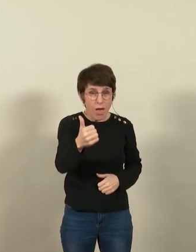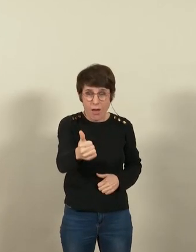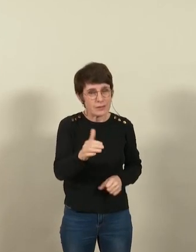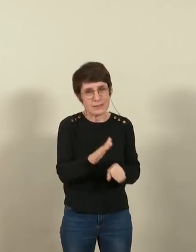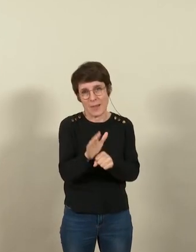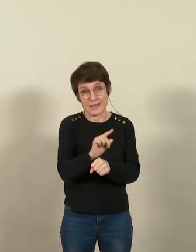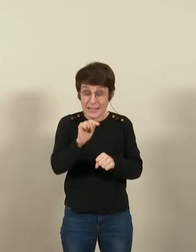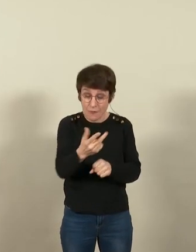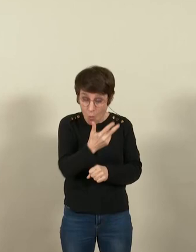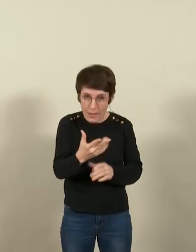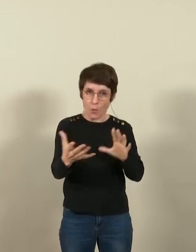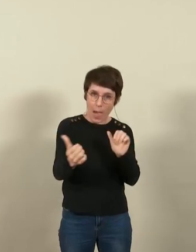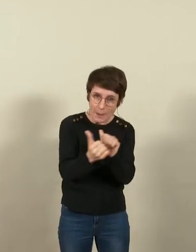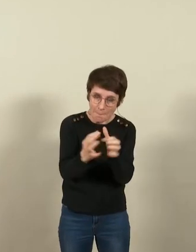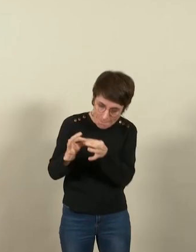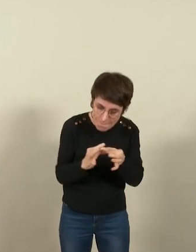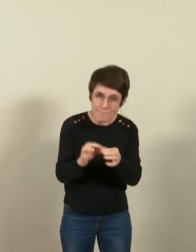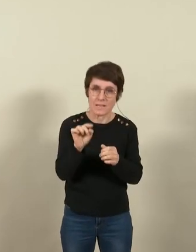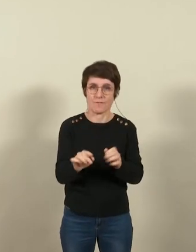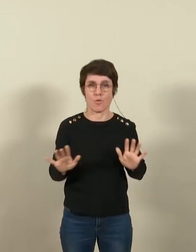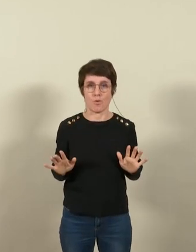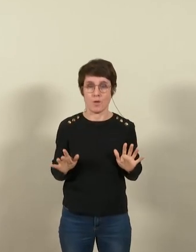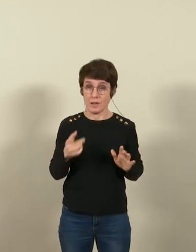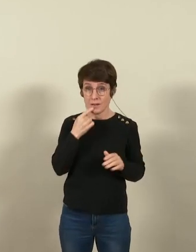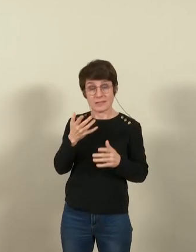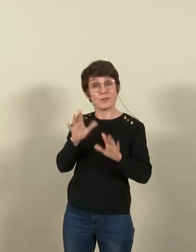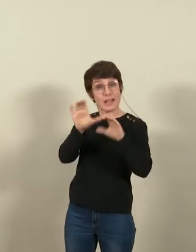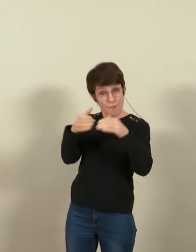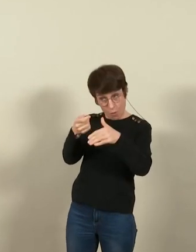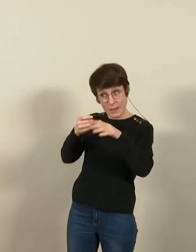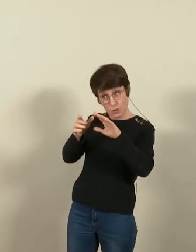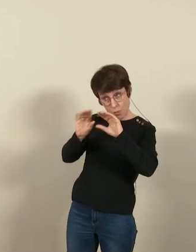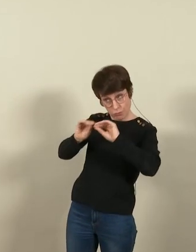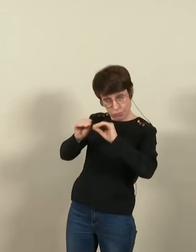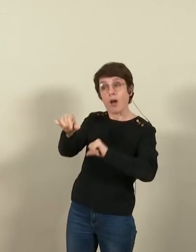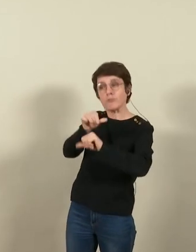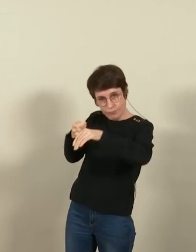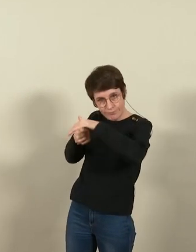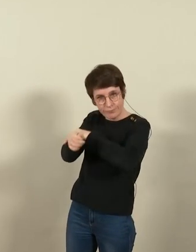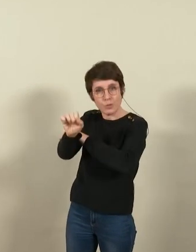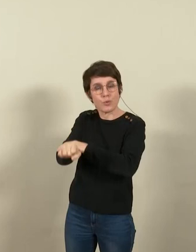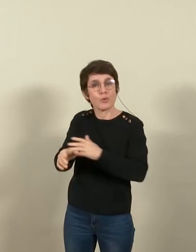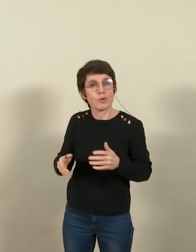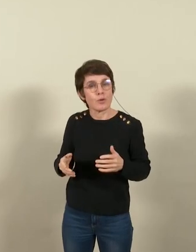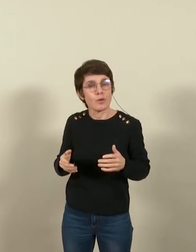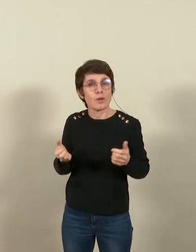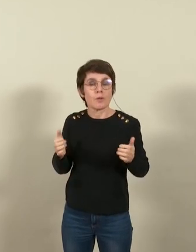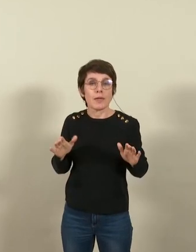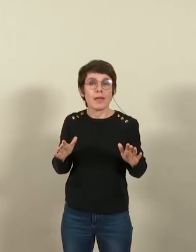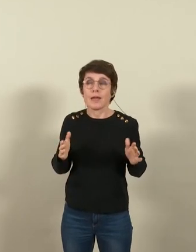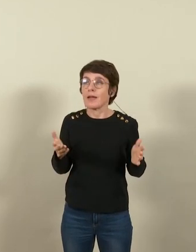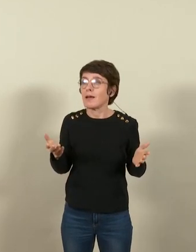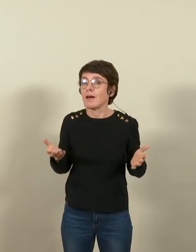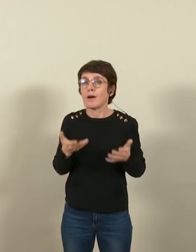souhaitait euh sans le conditionnement des subventions au suivi de ses formations euh bah du coup le suivi des formations aura été intéressant mais alors qui sait que